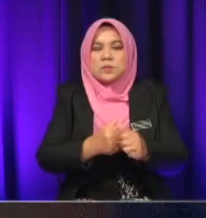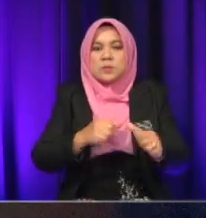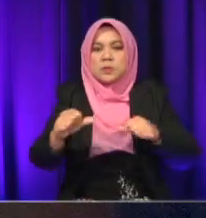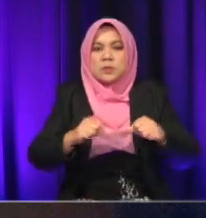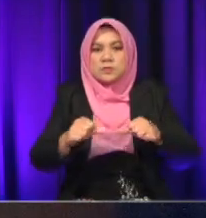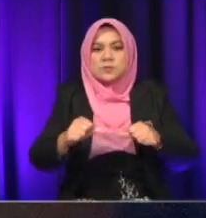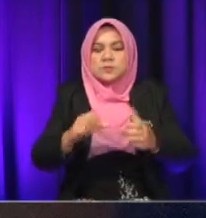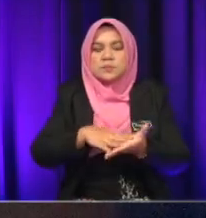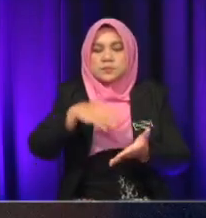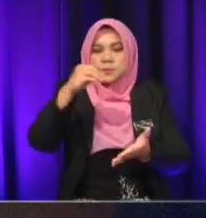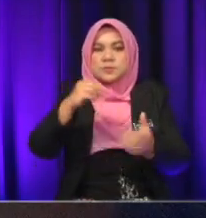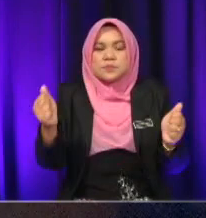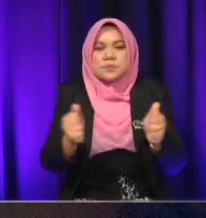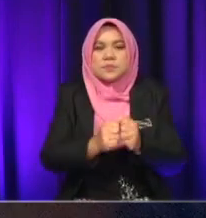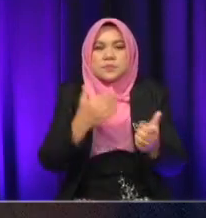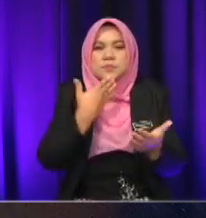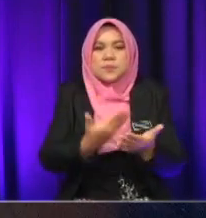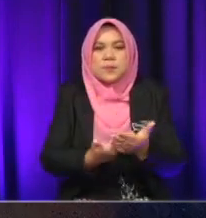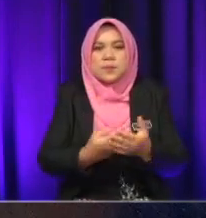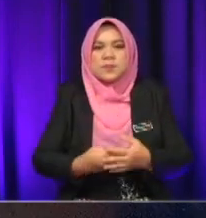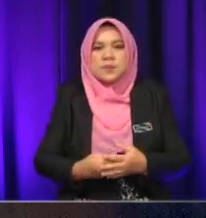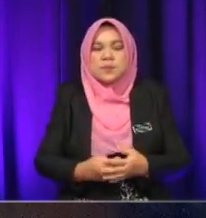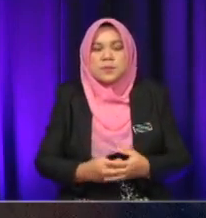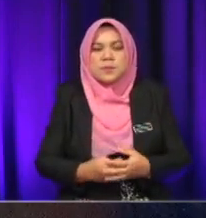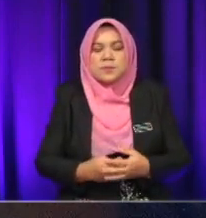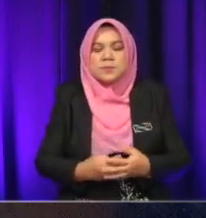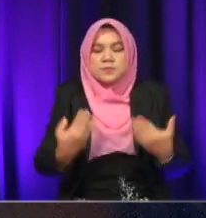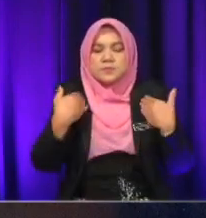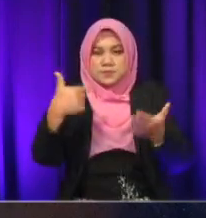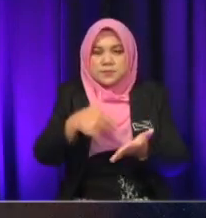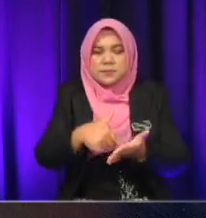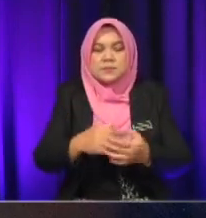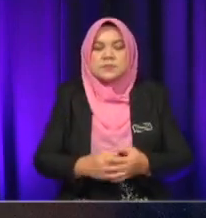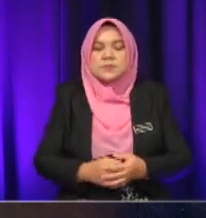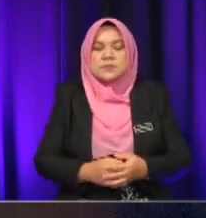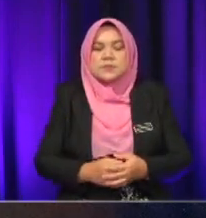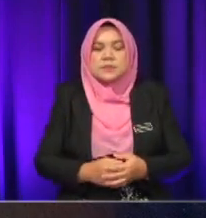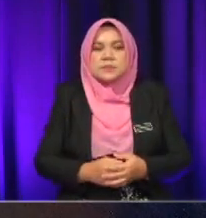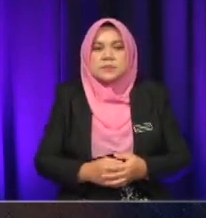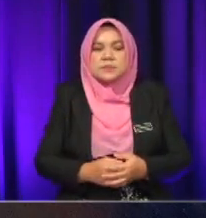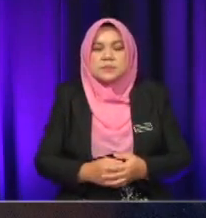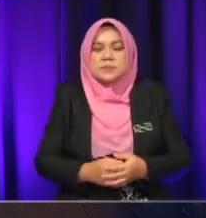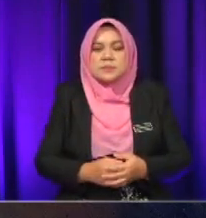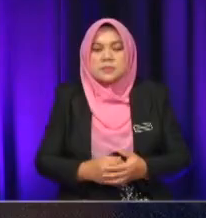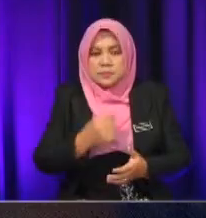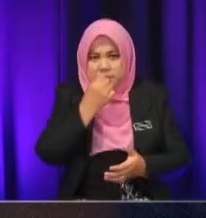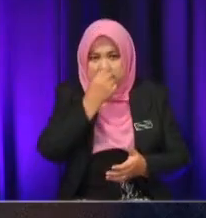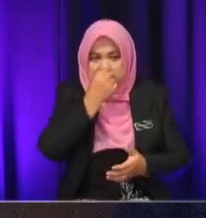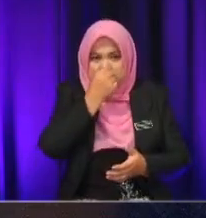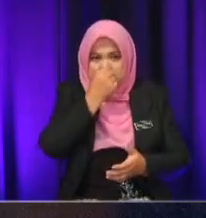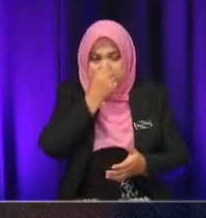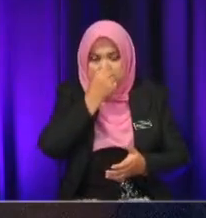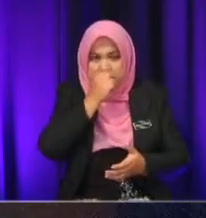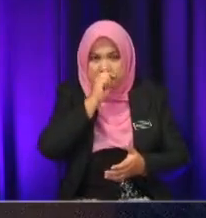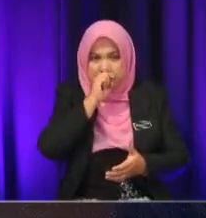aktiviti kita, cikgu, pembelajaran kita dengan baik hari ini. Okey. Ada lagi. Ada lagi, cikgu. Ada lagi. Okey. Okey, kita kali